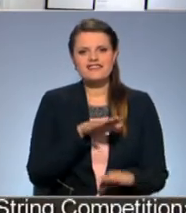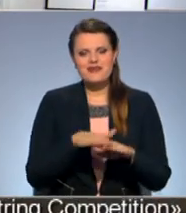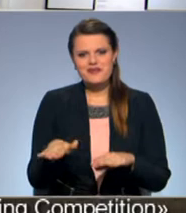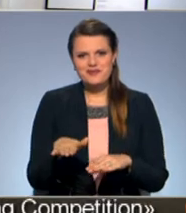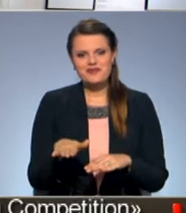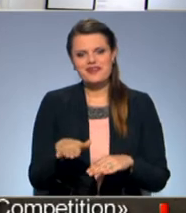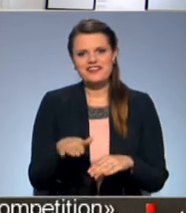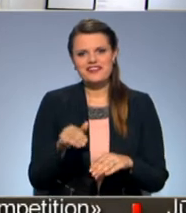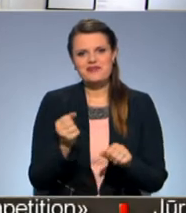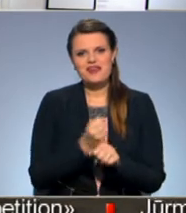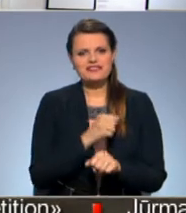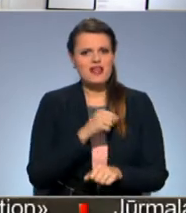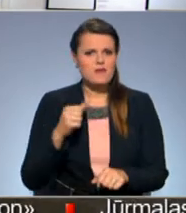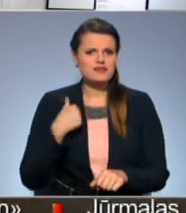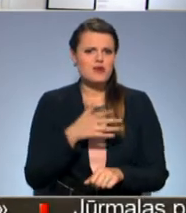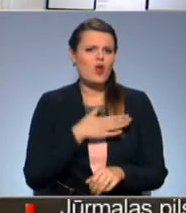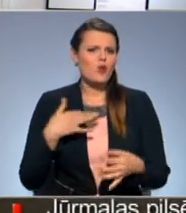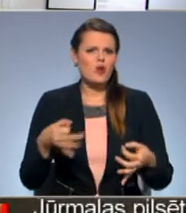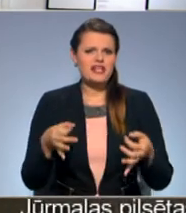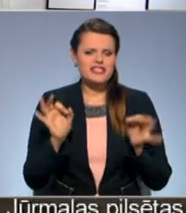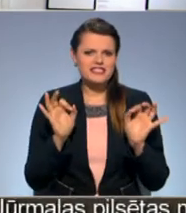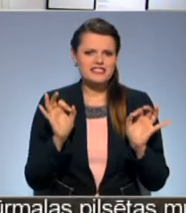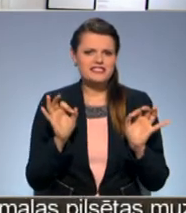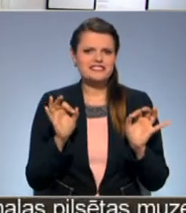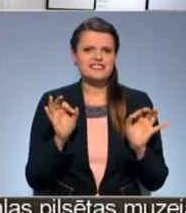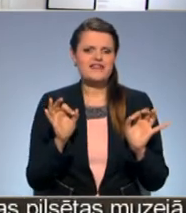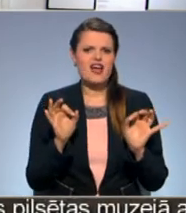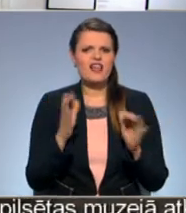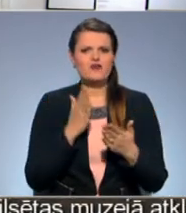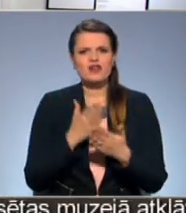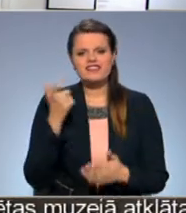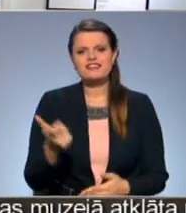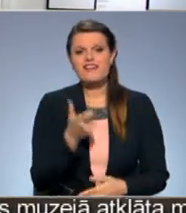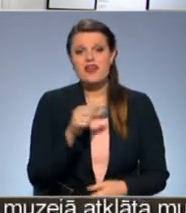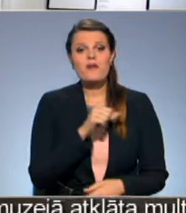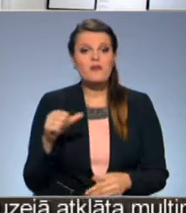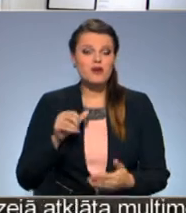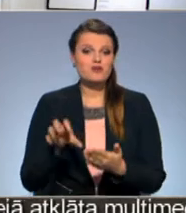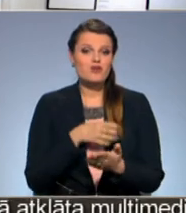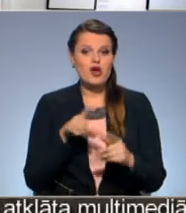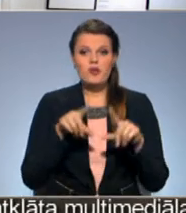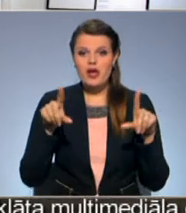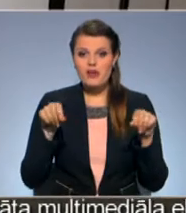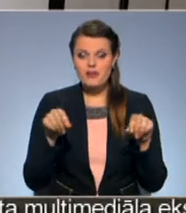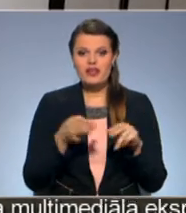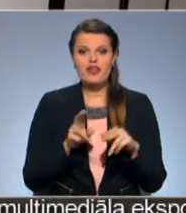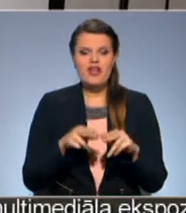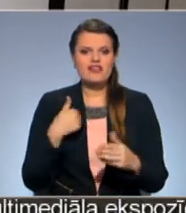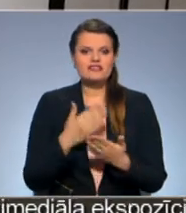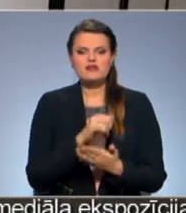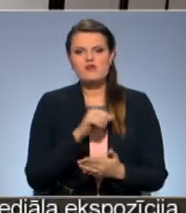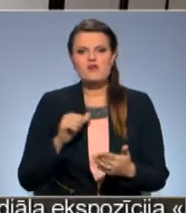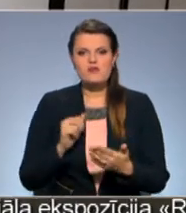visu izdaru pats, man tas ļoti tā kā svarīgi ir. Es pats notīstu filmiņu, es pats nokopēju bildi, tā es pat esmu pats